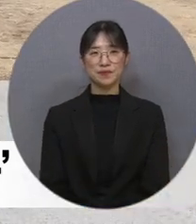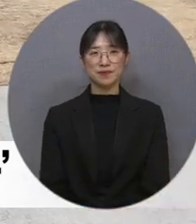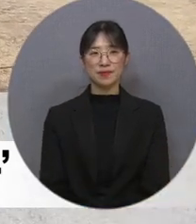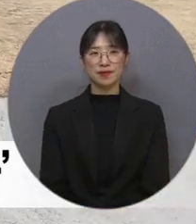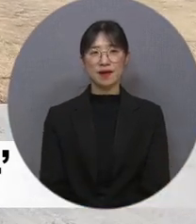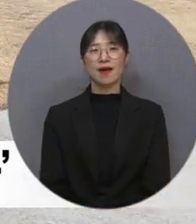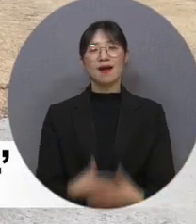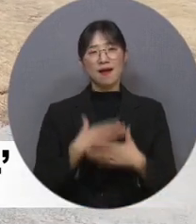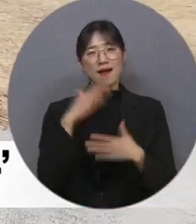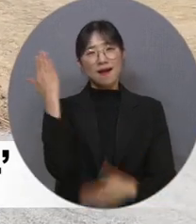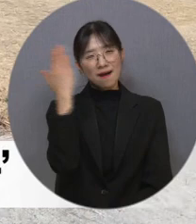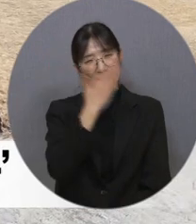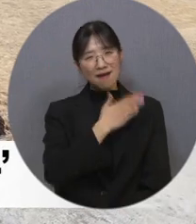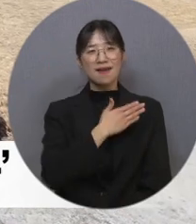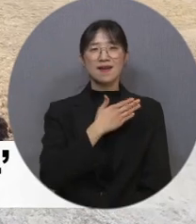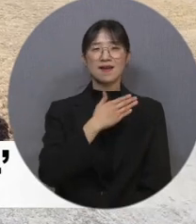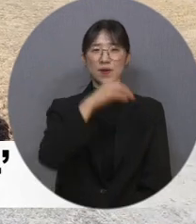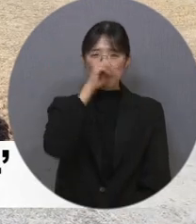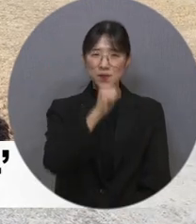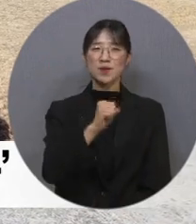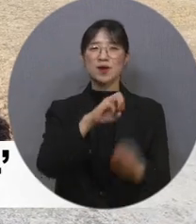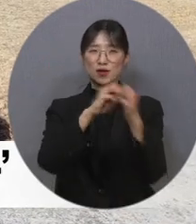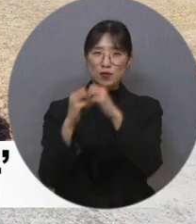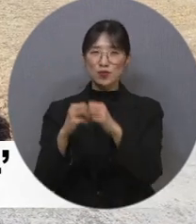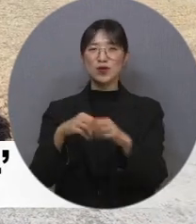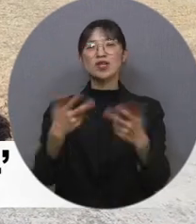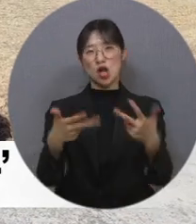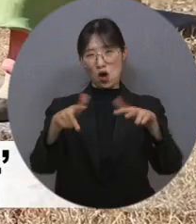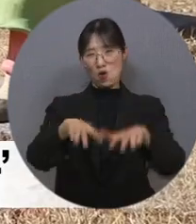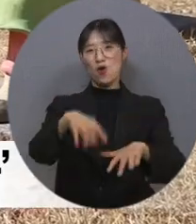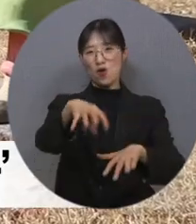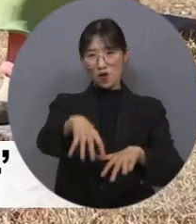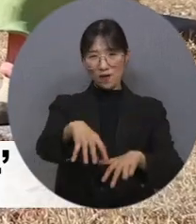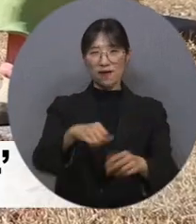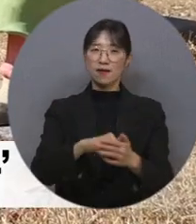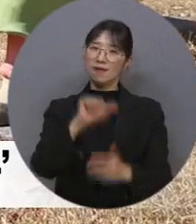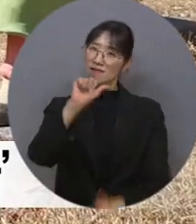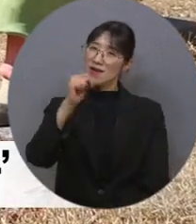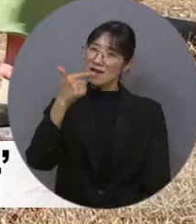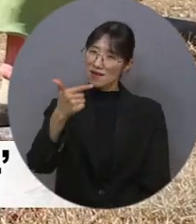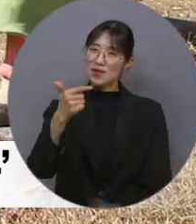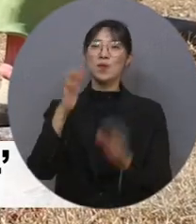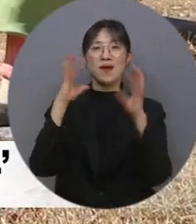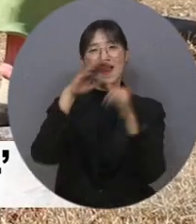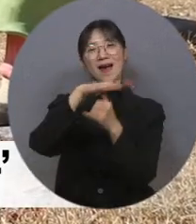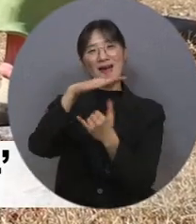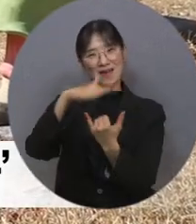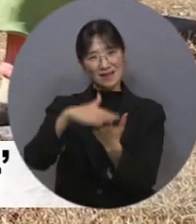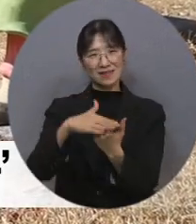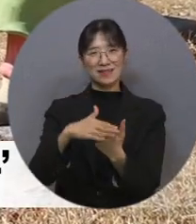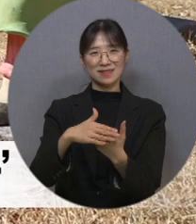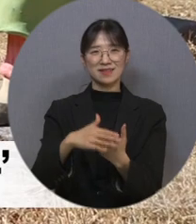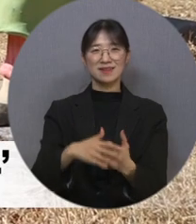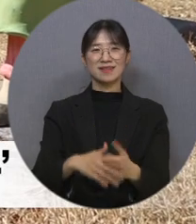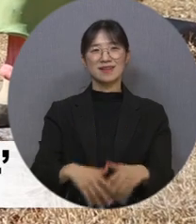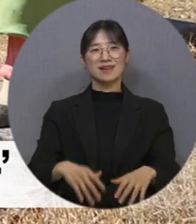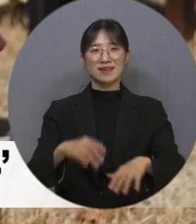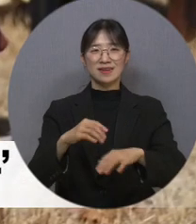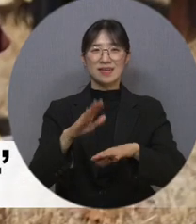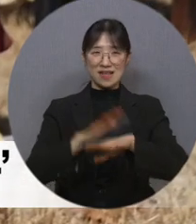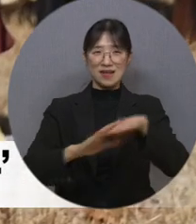단아하고 말끔하게 꾸며진 공방 앞 정원에는 대여섯 명의 아이들이 양쪽 끝을